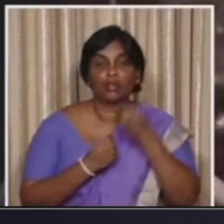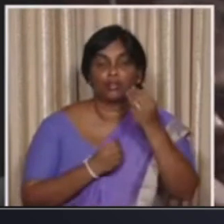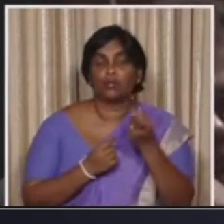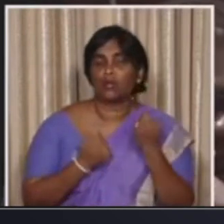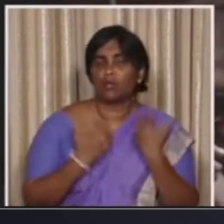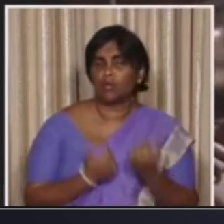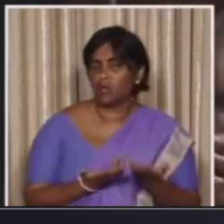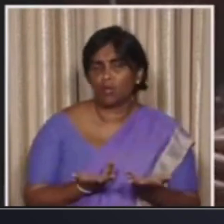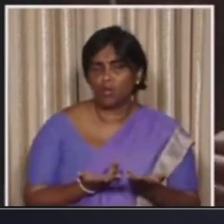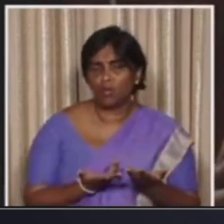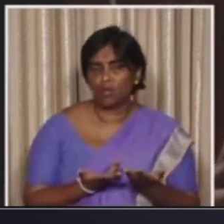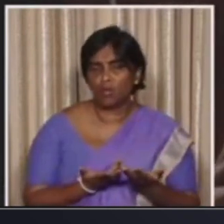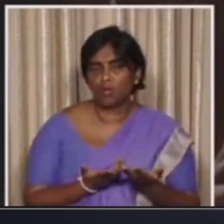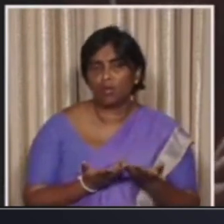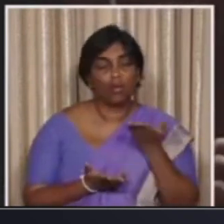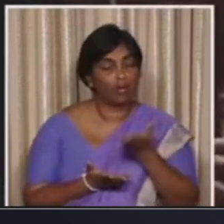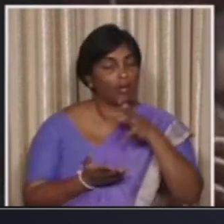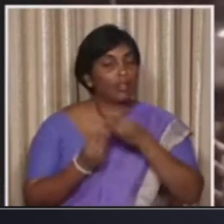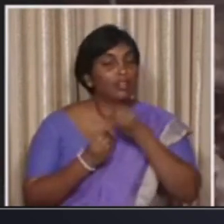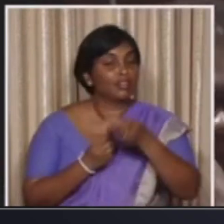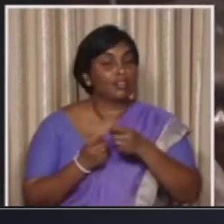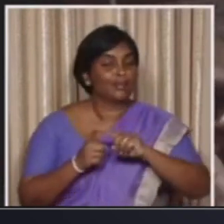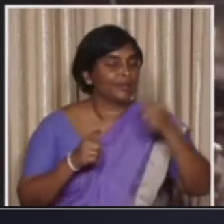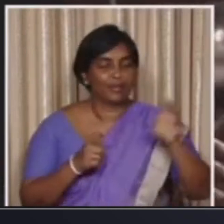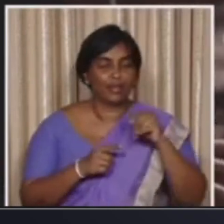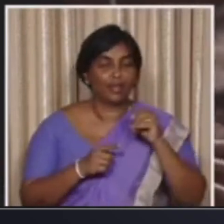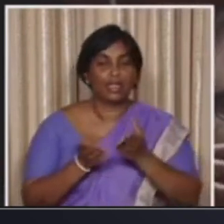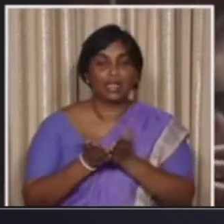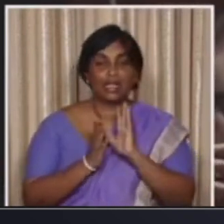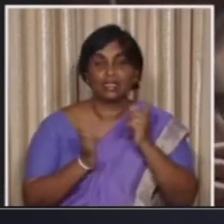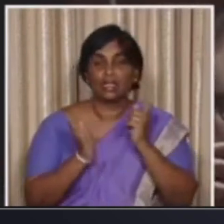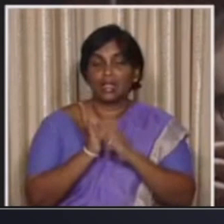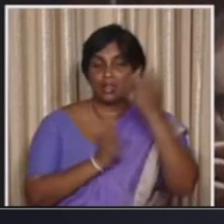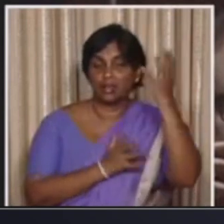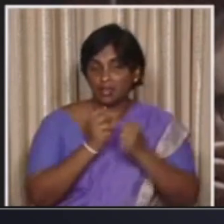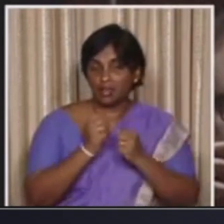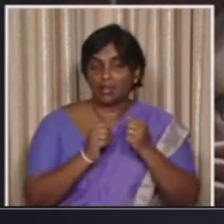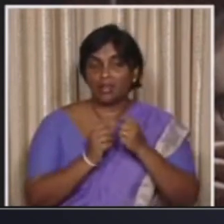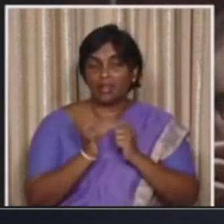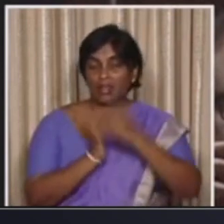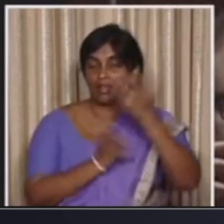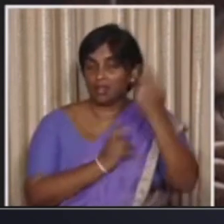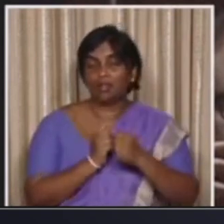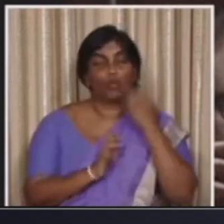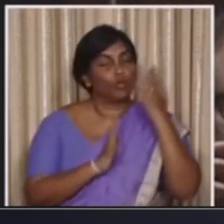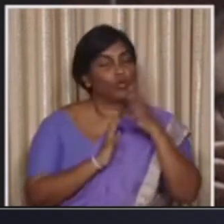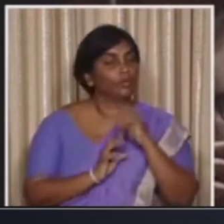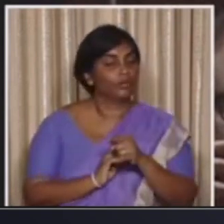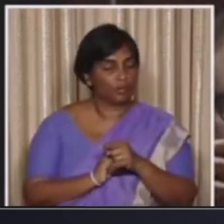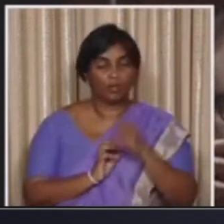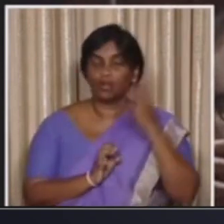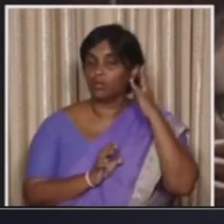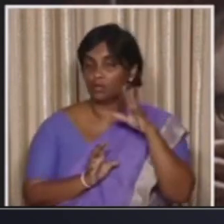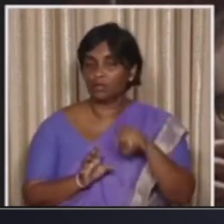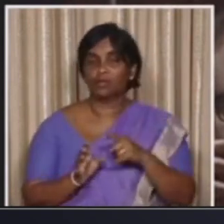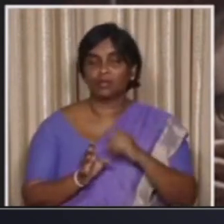කරු සභාපතිතුමනි මේවා දෙන්න වෙන කොහෙන්වත් නෙවෙයි ඉන්දියානු ක්‍රෙඩිට් ලා ඉන්න ගන්න ආයත අරගෙන ලෝකේ